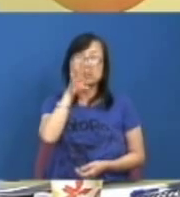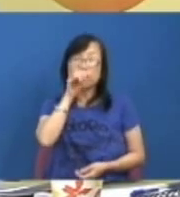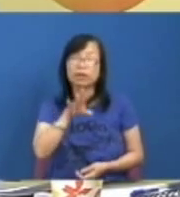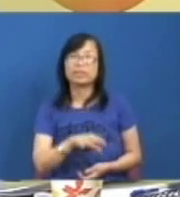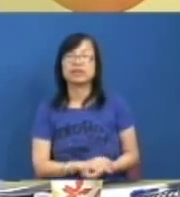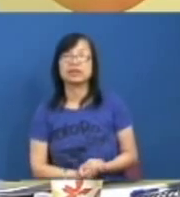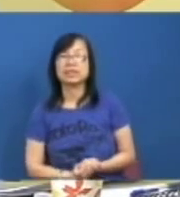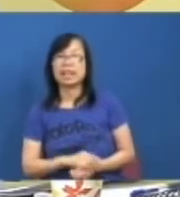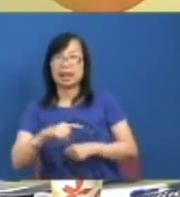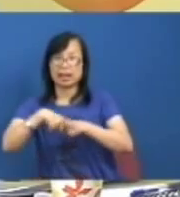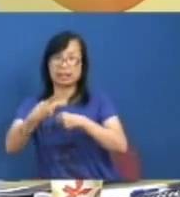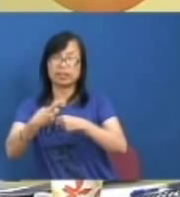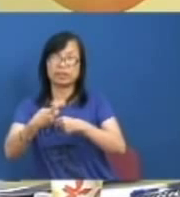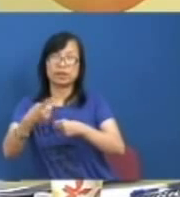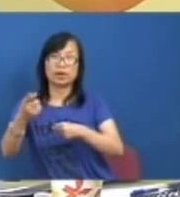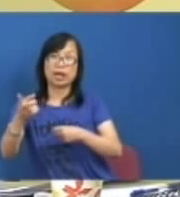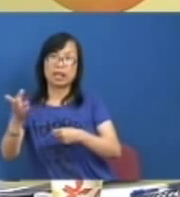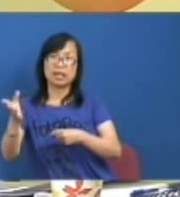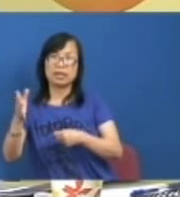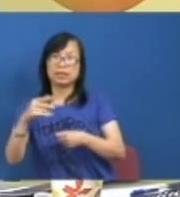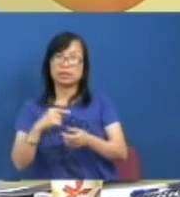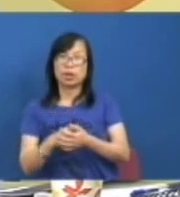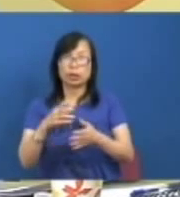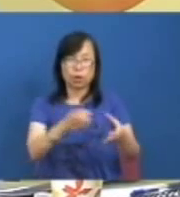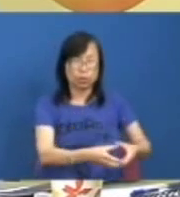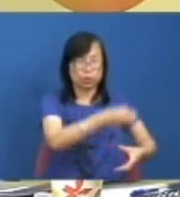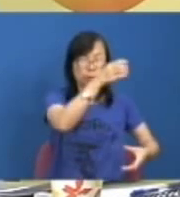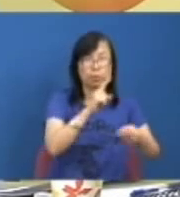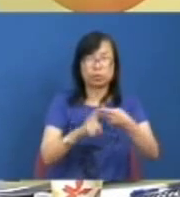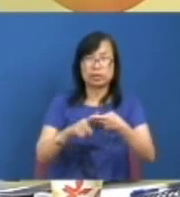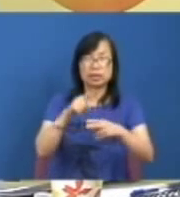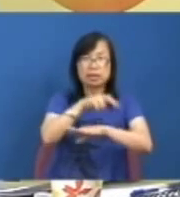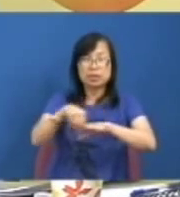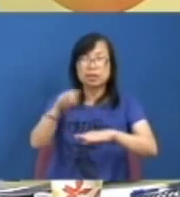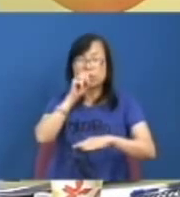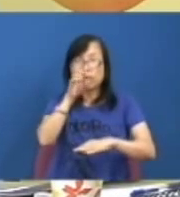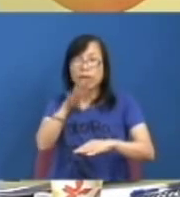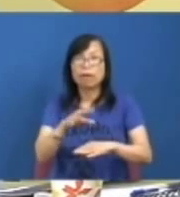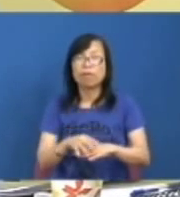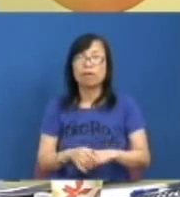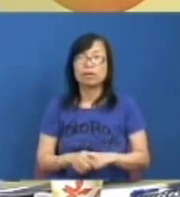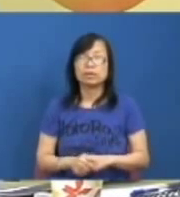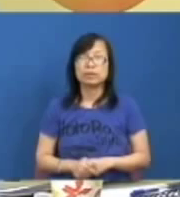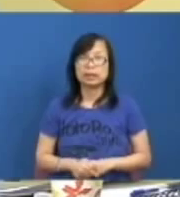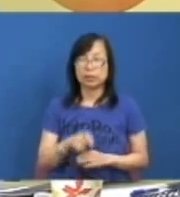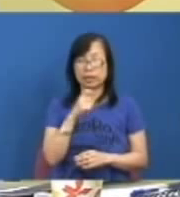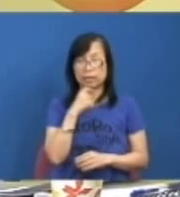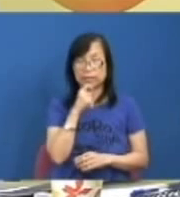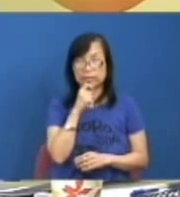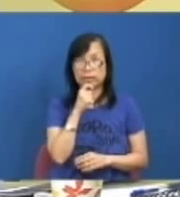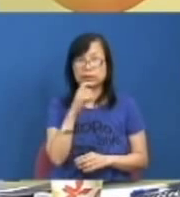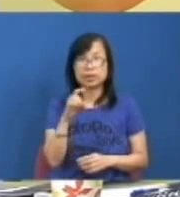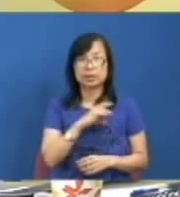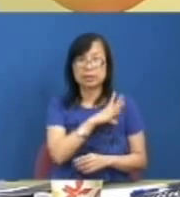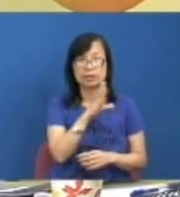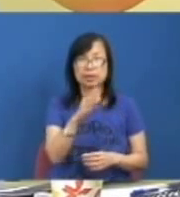咁另一樣嘢咧就係頭先阿渠務工程師都有講過啦。咁亦都有即係我哋有啲自來